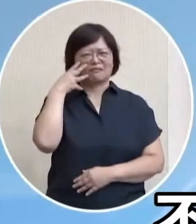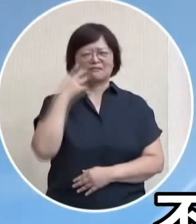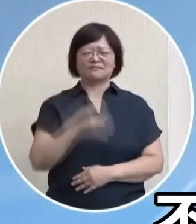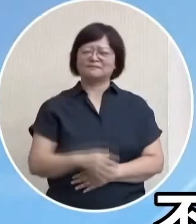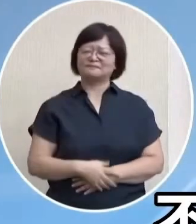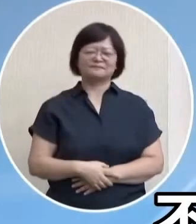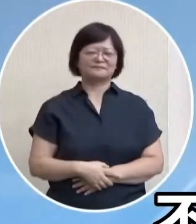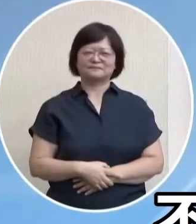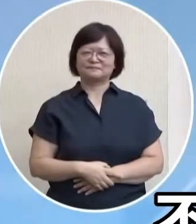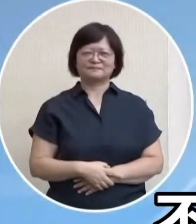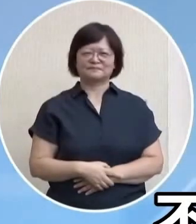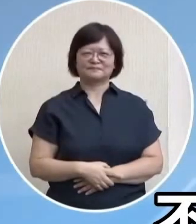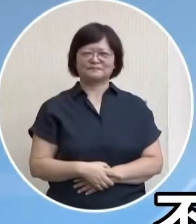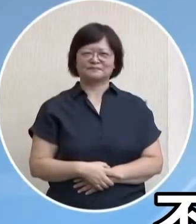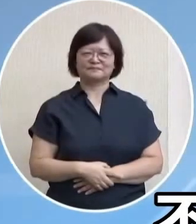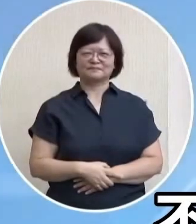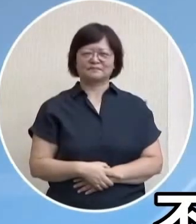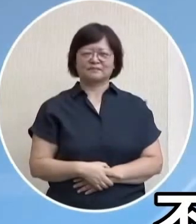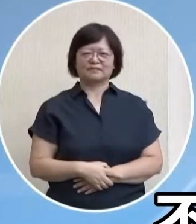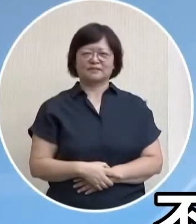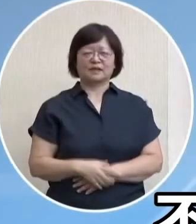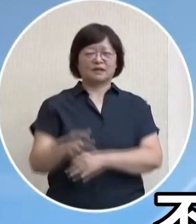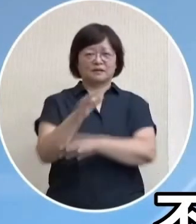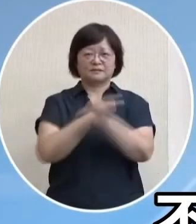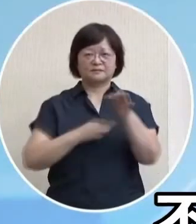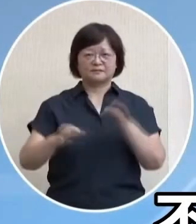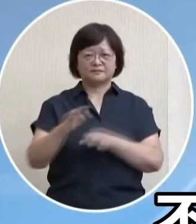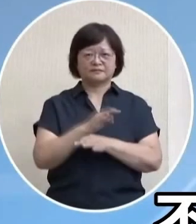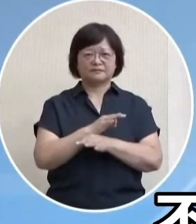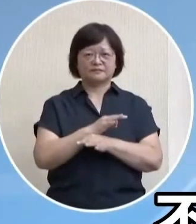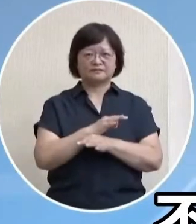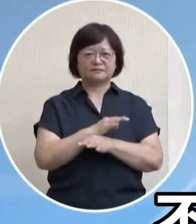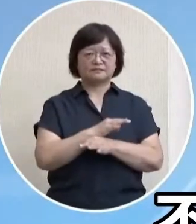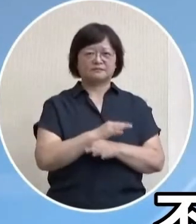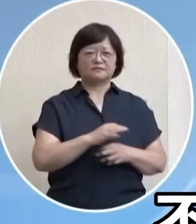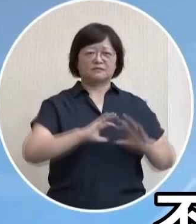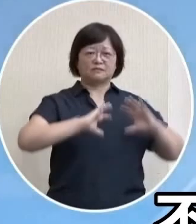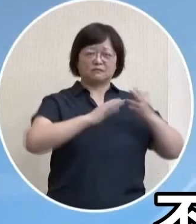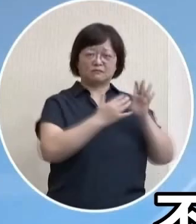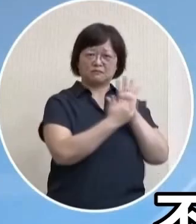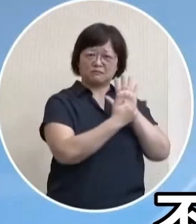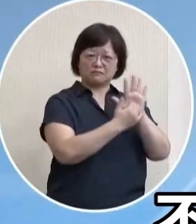不管是经济、国防、外交，